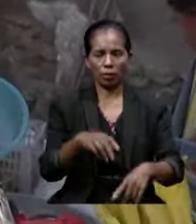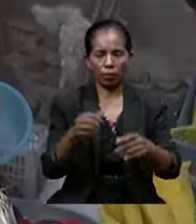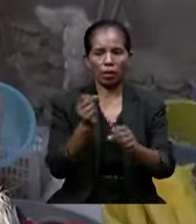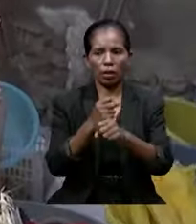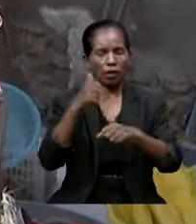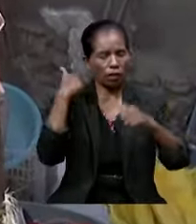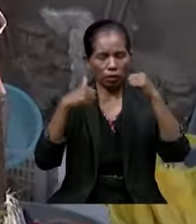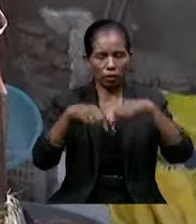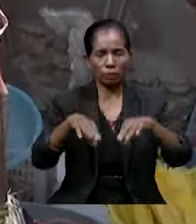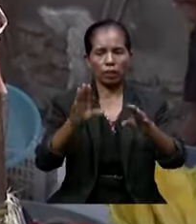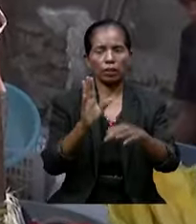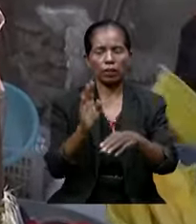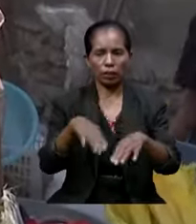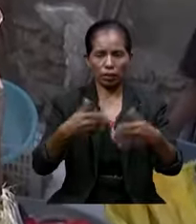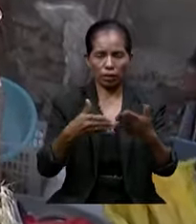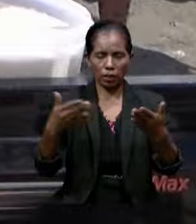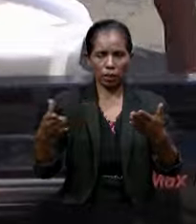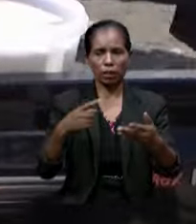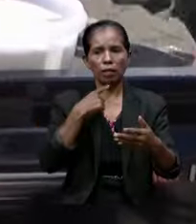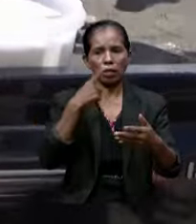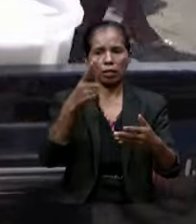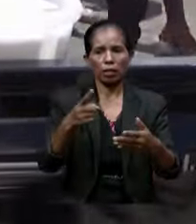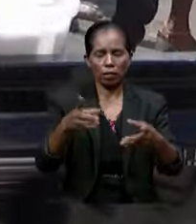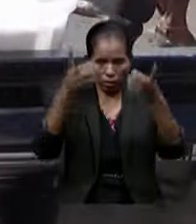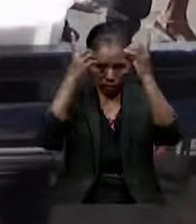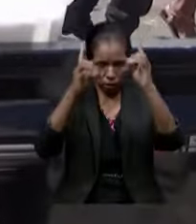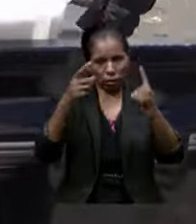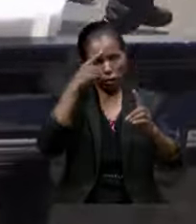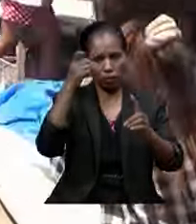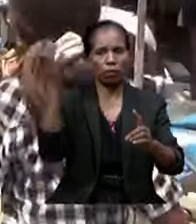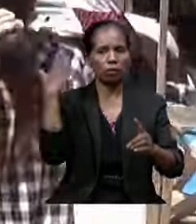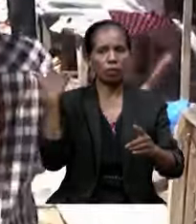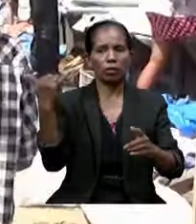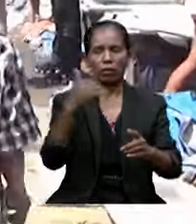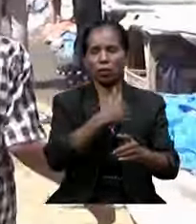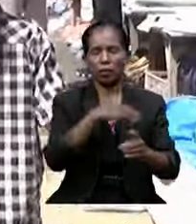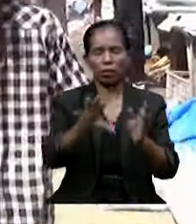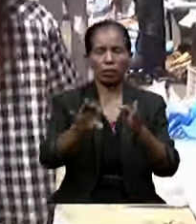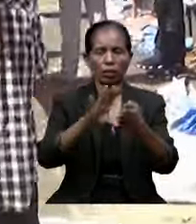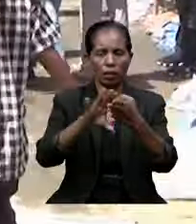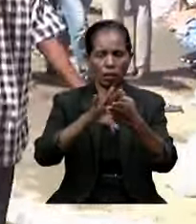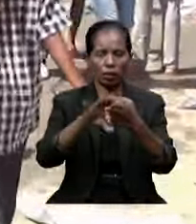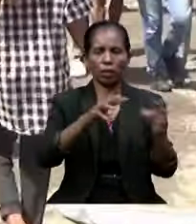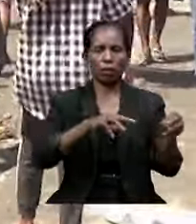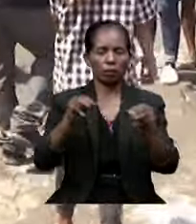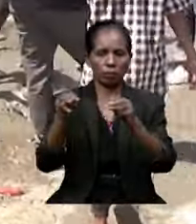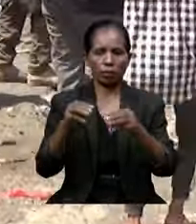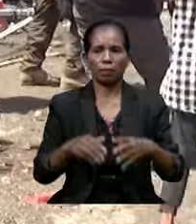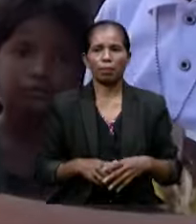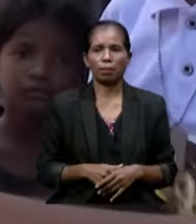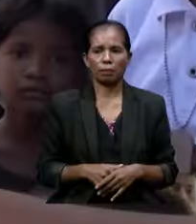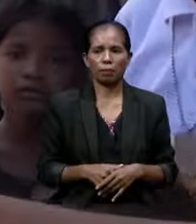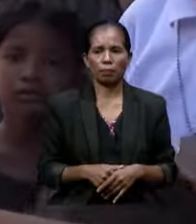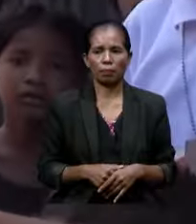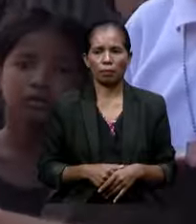atividade negosiu iha fatin refere, lamenta tebe so di sejang ne, tamba antes ne sira sedau ketan karta notifikasaun.